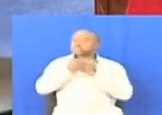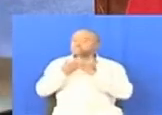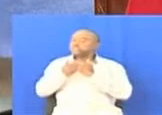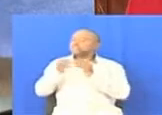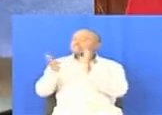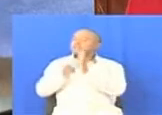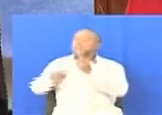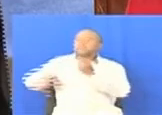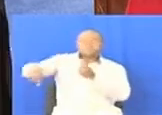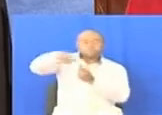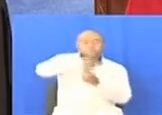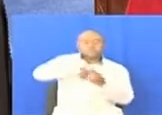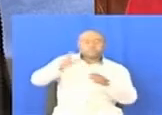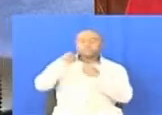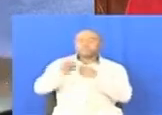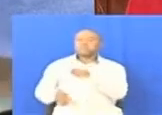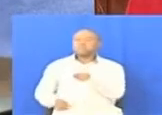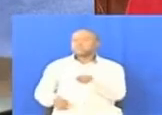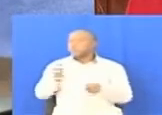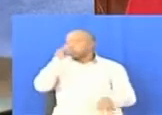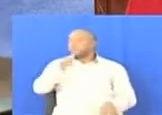hizo nane. Akakataa.